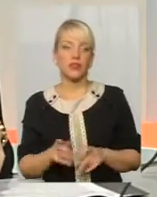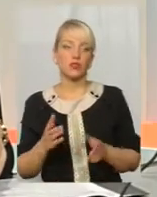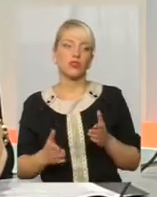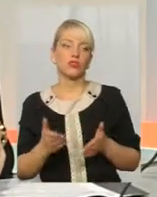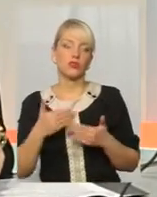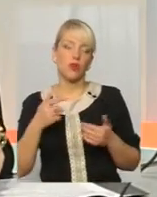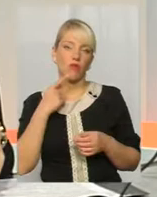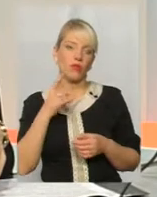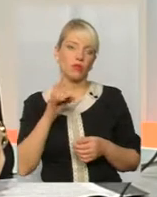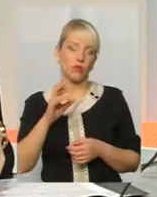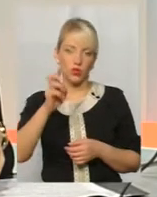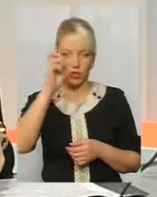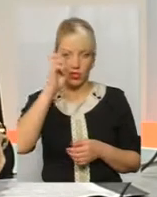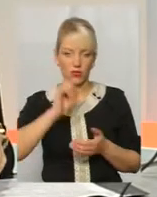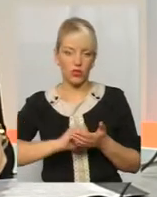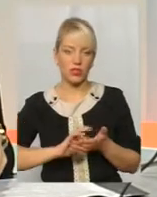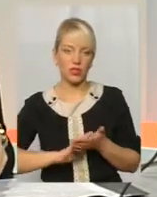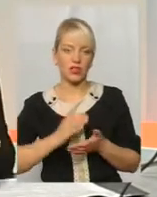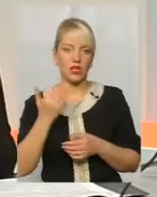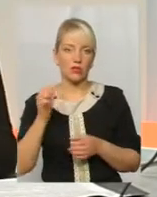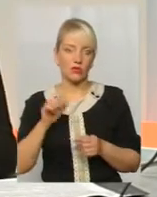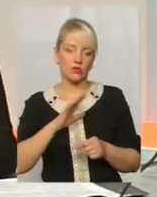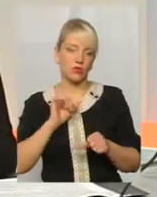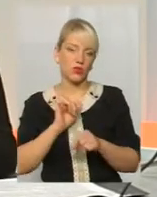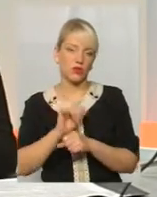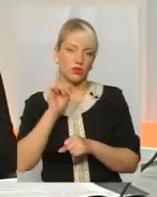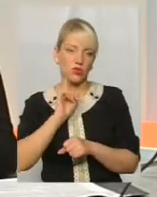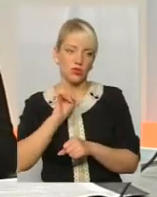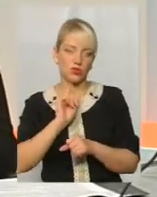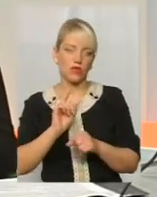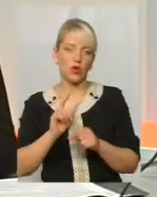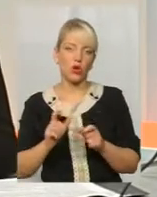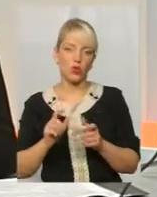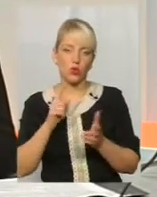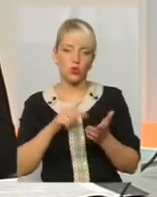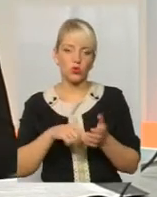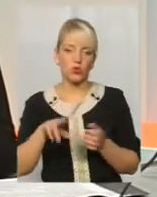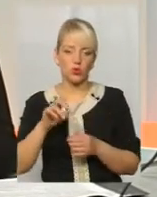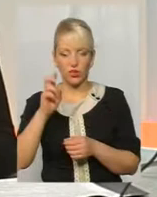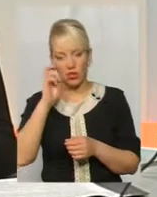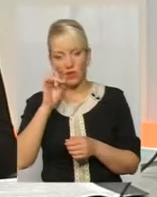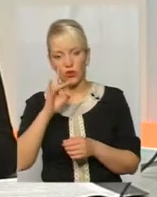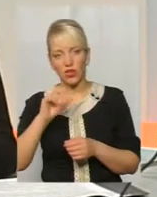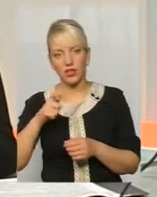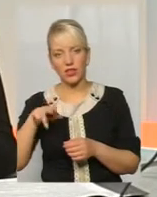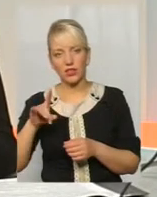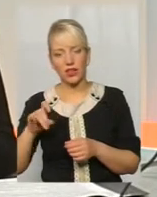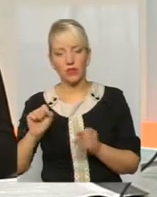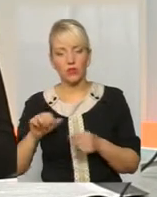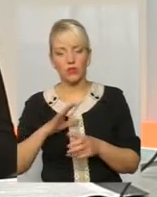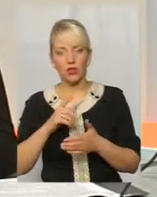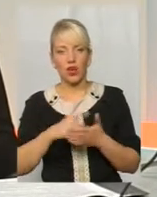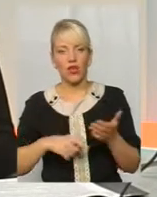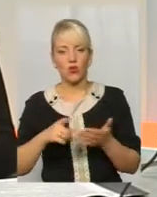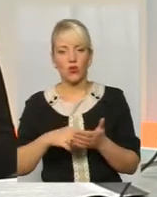говоримо про відповідно державного реєстратора, йому може бути заблоковано тимчасово доступ до державного реєстру, а може взагалі бути анульовано доступ до